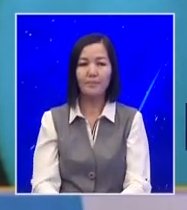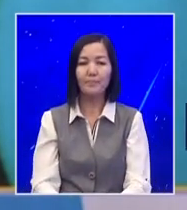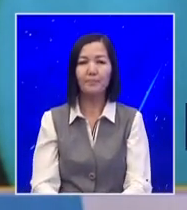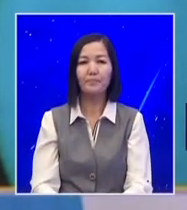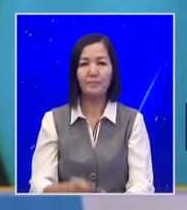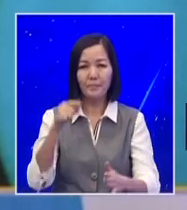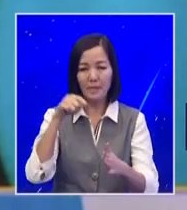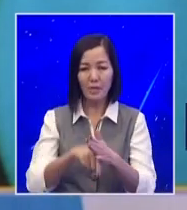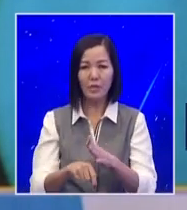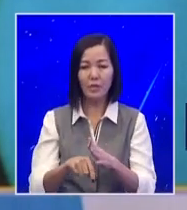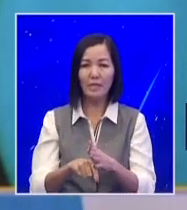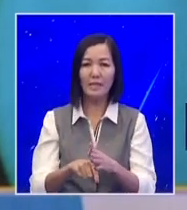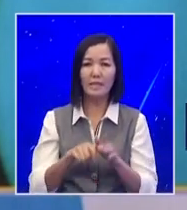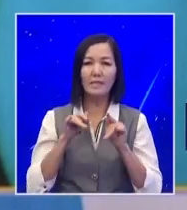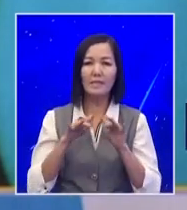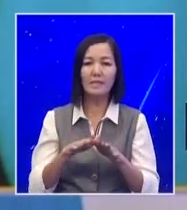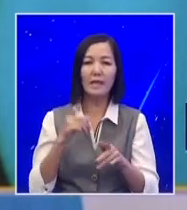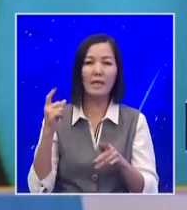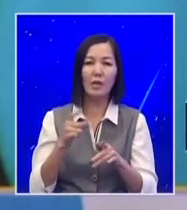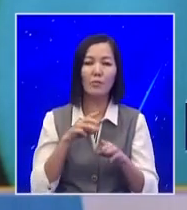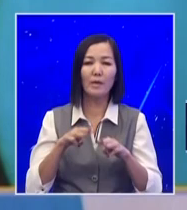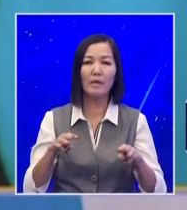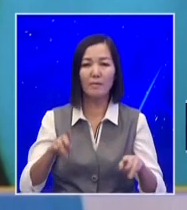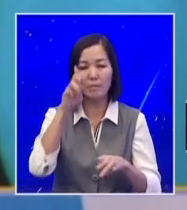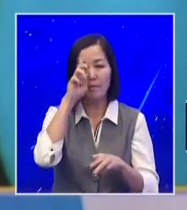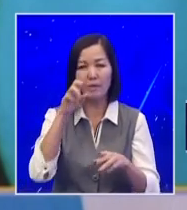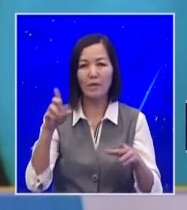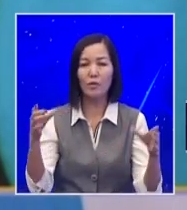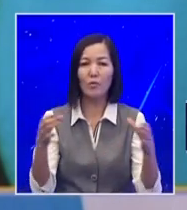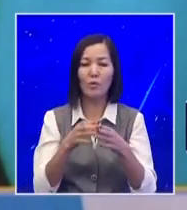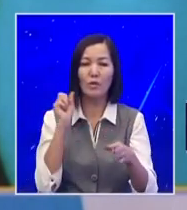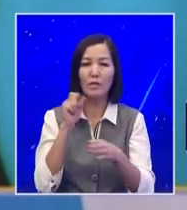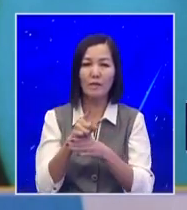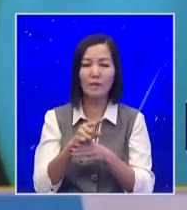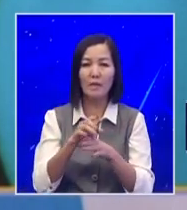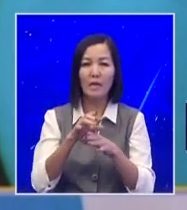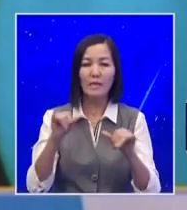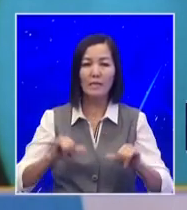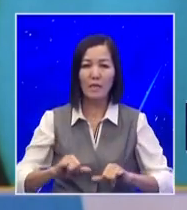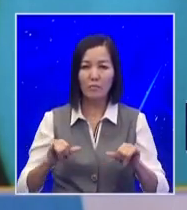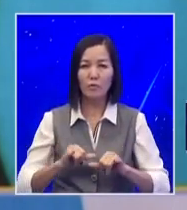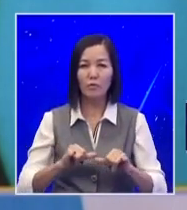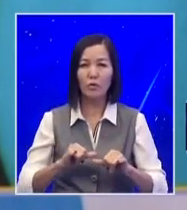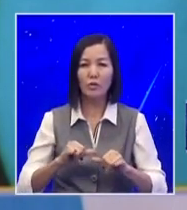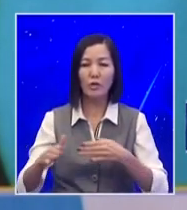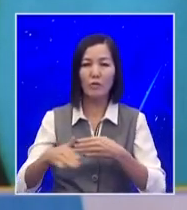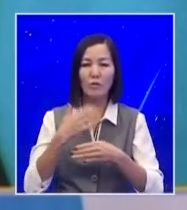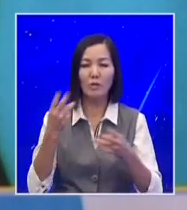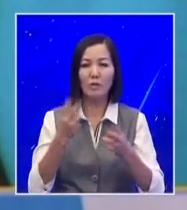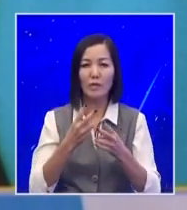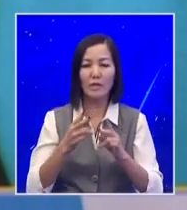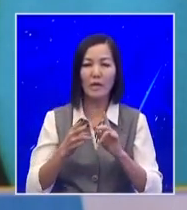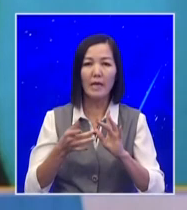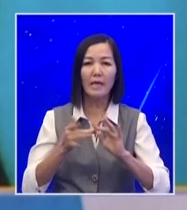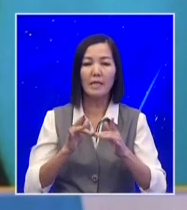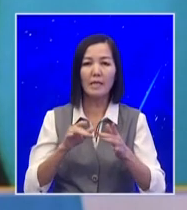Ішкі істер және экология министрлігі және басқа да мемлекеттік органдарға тапсырамын. Заңбұзушылықтар бойынша күресті күшейтіңдер. Әсіресе интернет арқылы